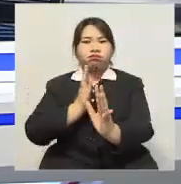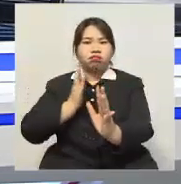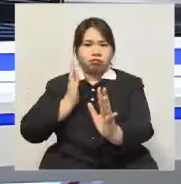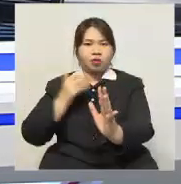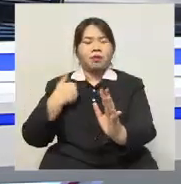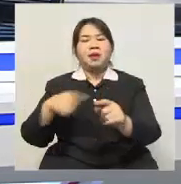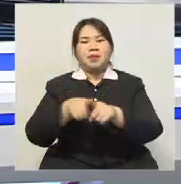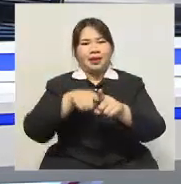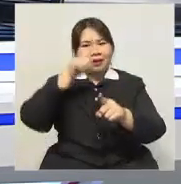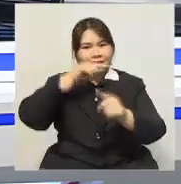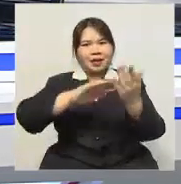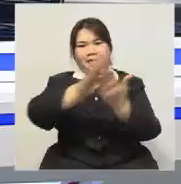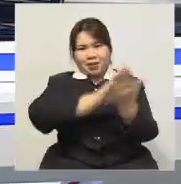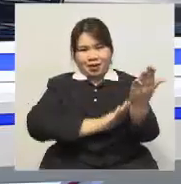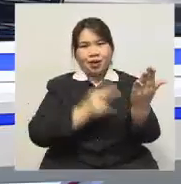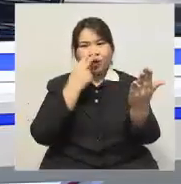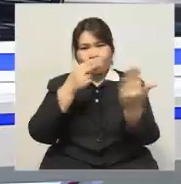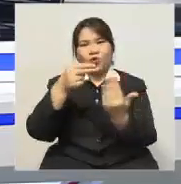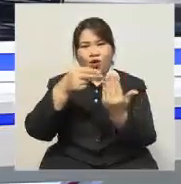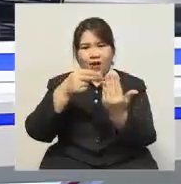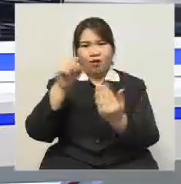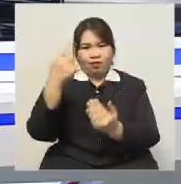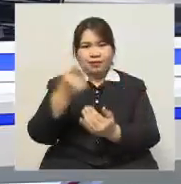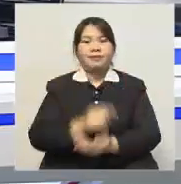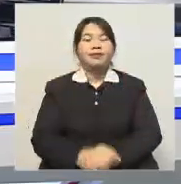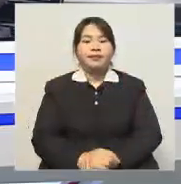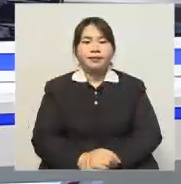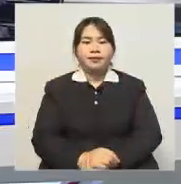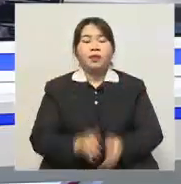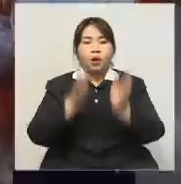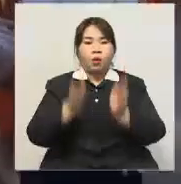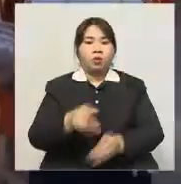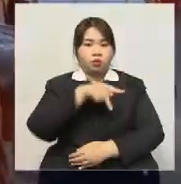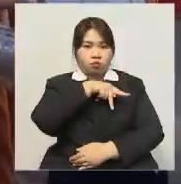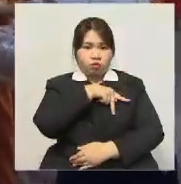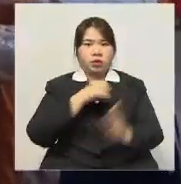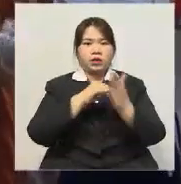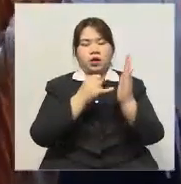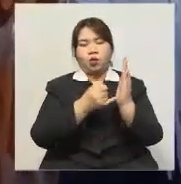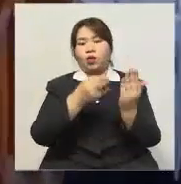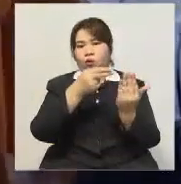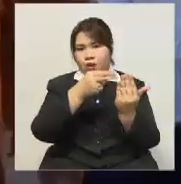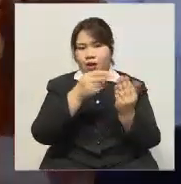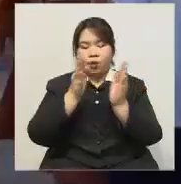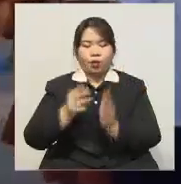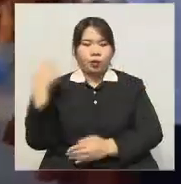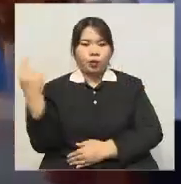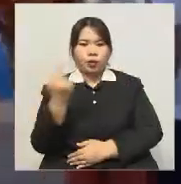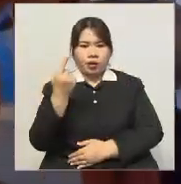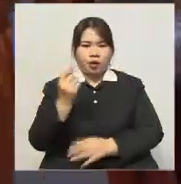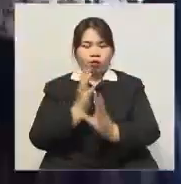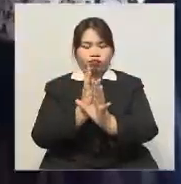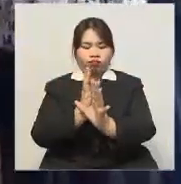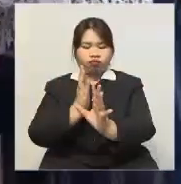ประเทศครับไปดูบรรยากาศกันที่จังหวัดหนองคายกันก่อนนะครับพุทธศาสนิกชนที่จังหวัดหนองคายและนักท่องเที่ยวนะครับร่วมกัน